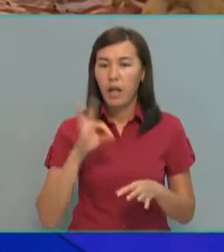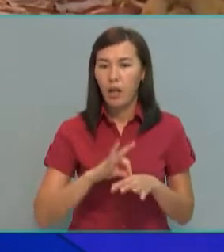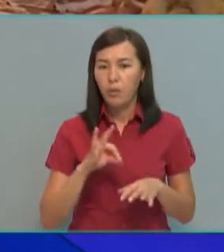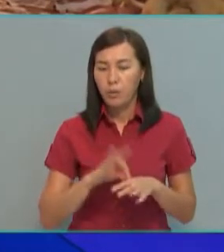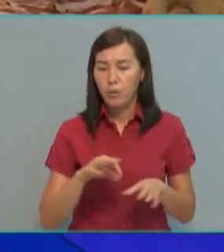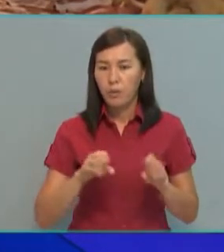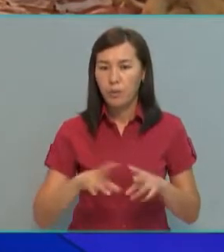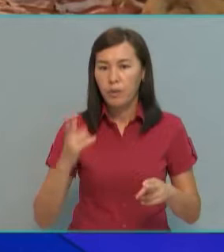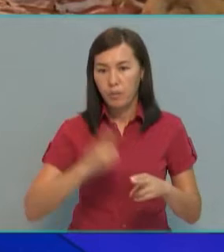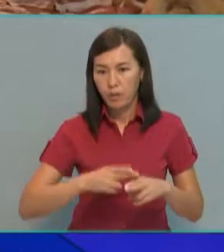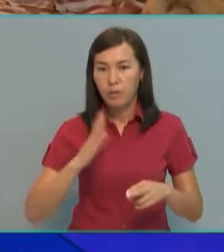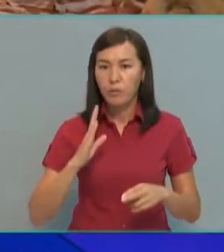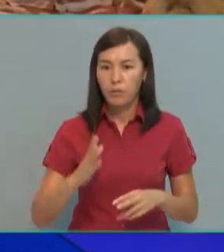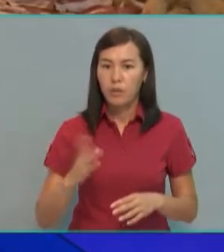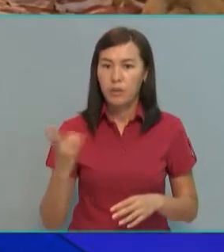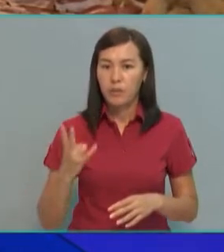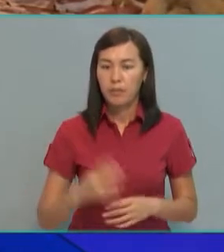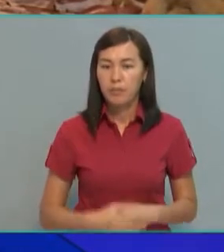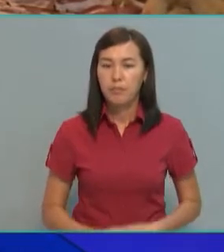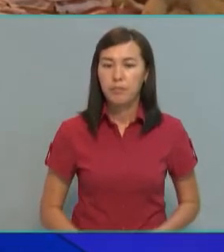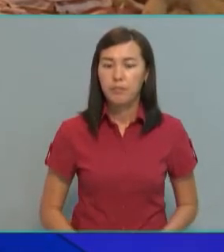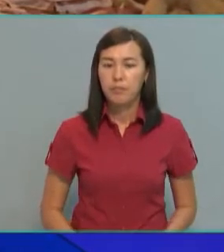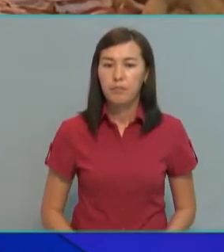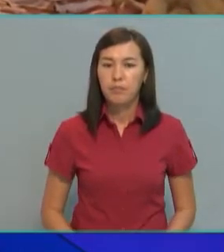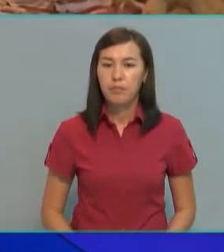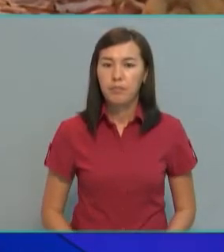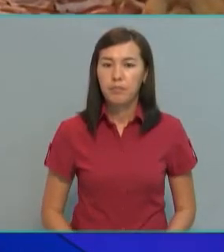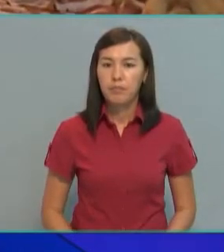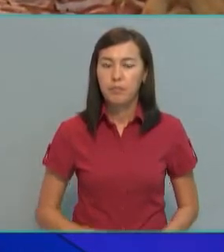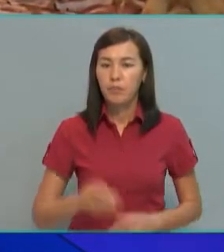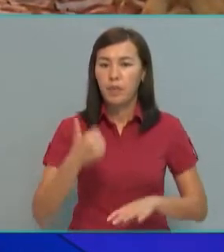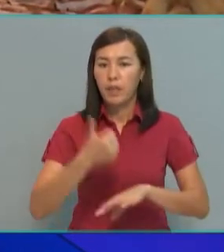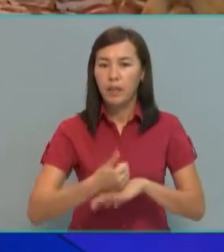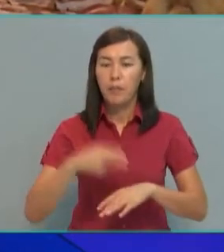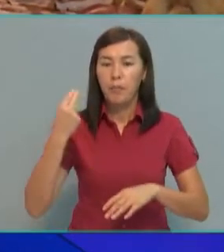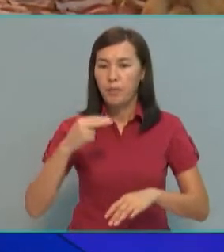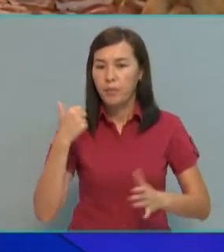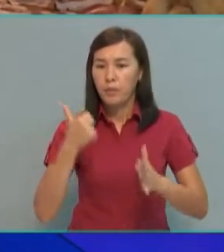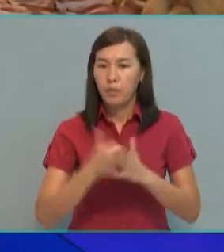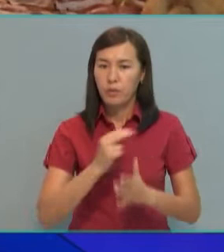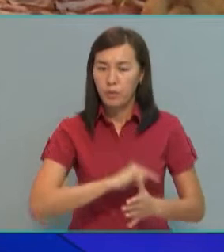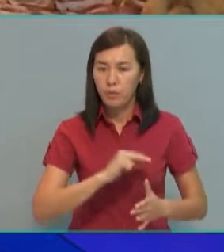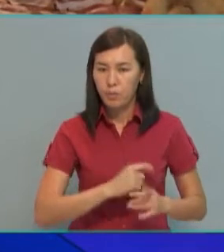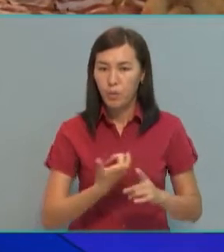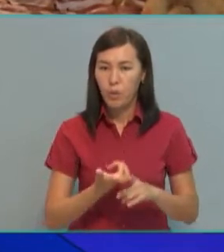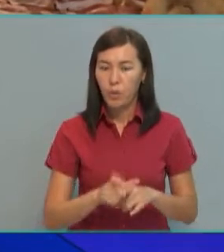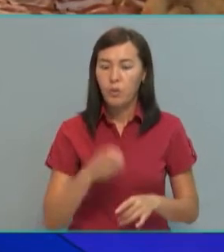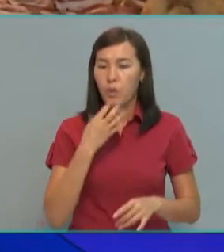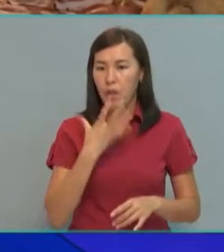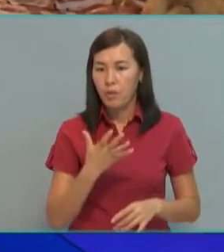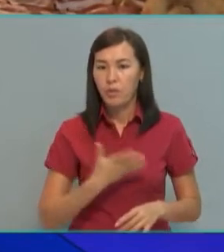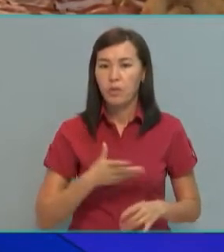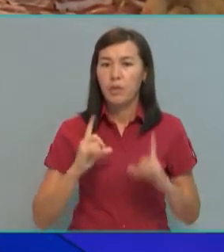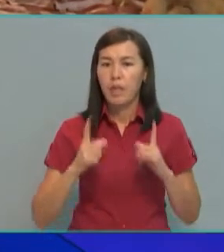несін басқаша не жоқ. Мен соны ойлаймын, әкімдердің барлық президентіміз істеп тұрғаны өте дұрыс. Сол